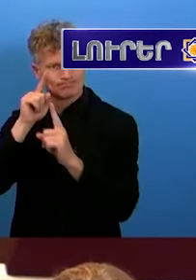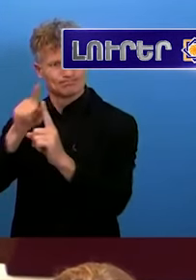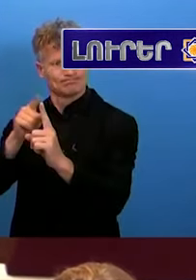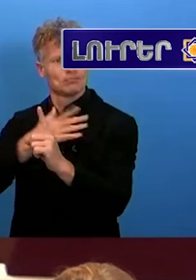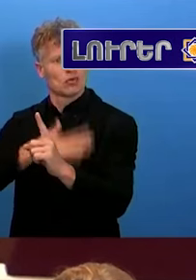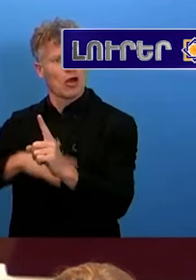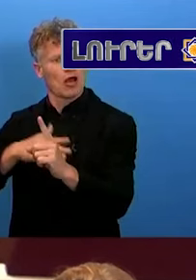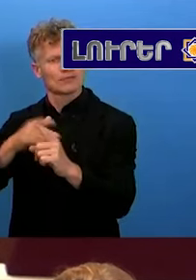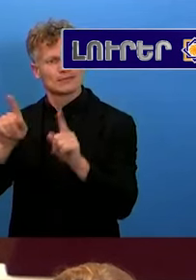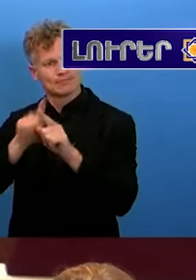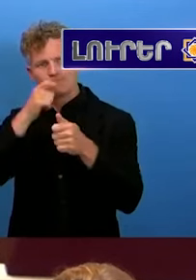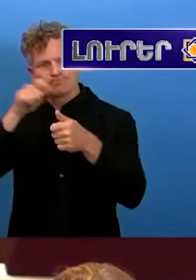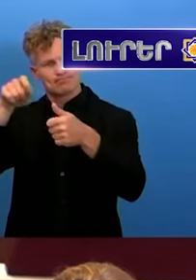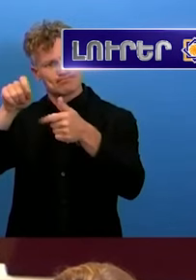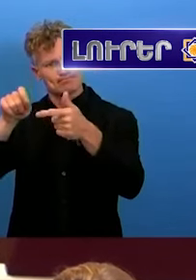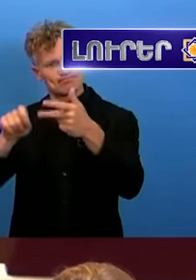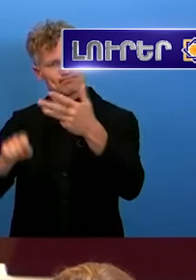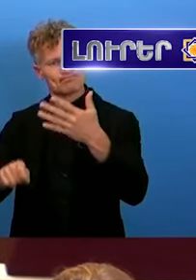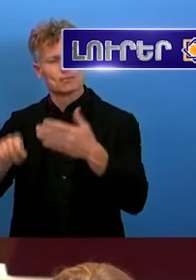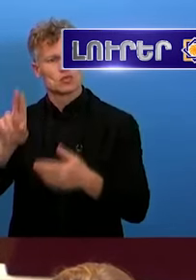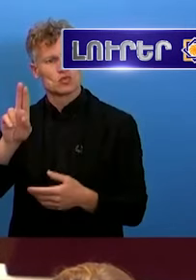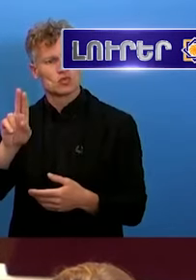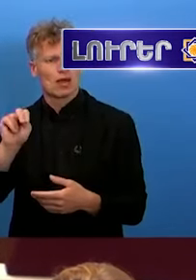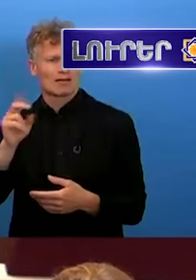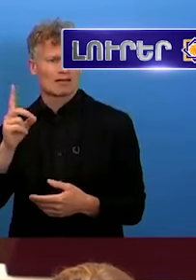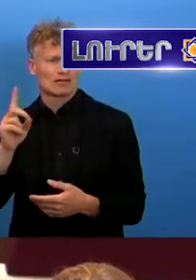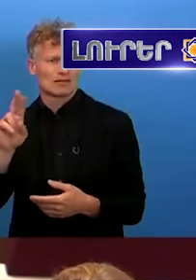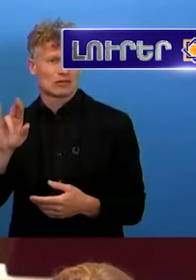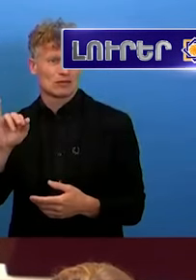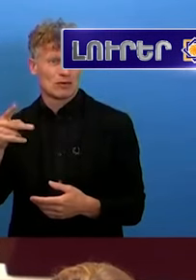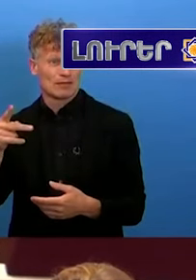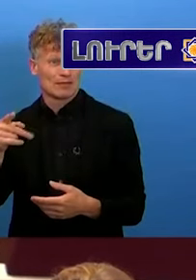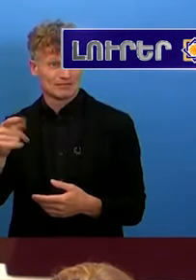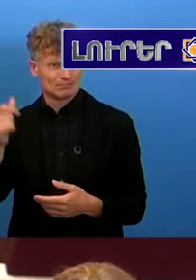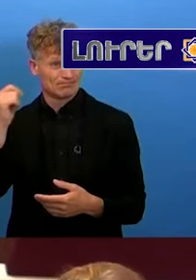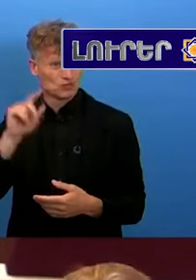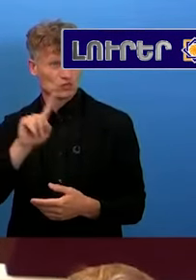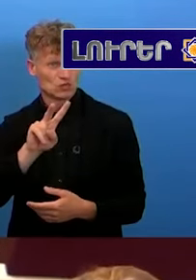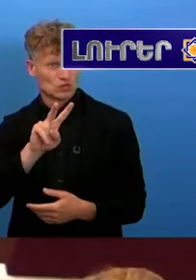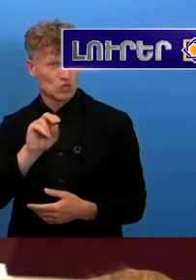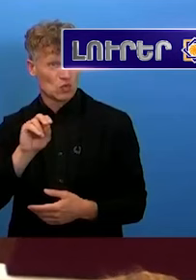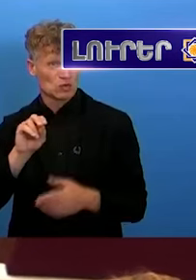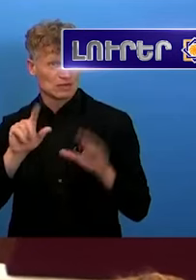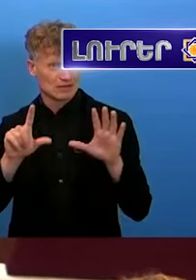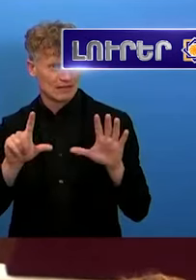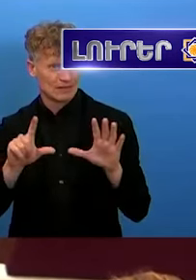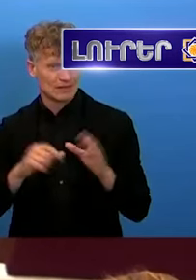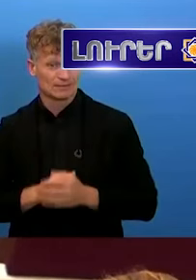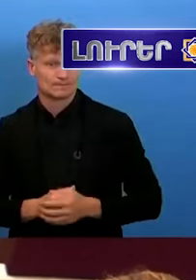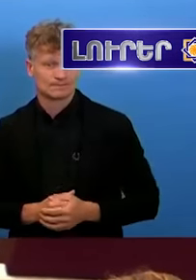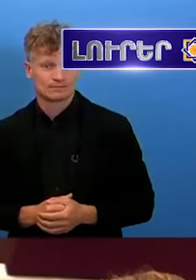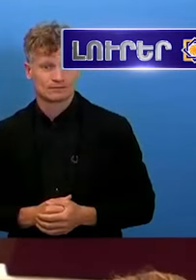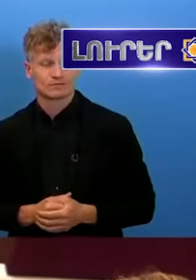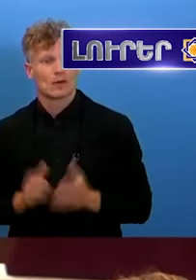զինված ուժերի կողմից վեր ուրան սնախտիների հողերան արտաքսալ նհարկսան հազար հայրի, են հայրին վեր